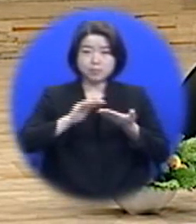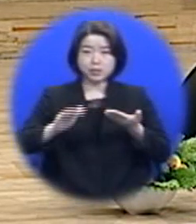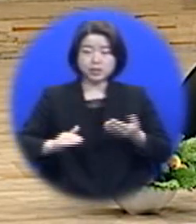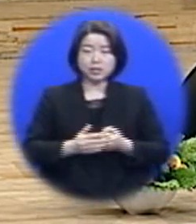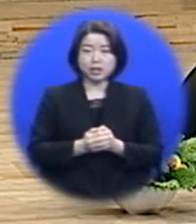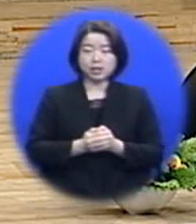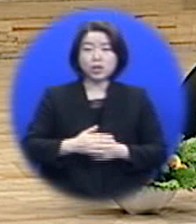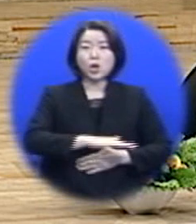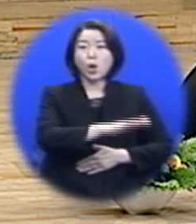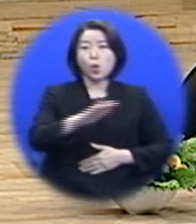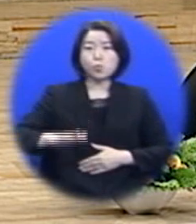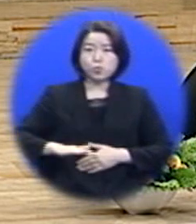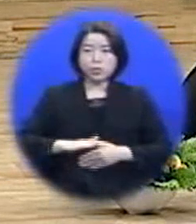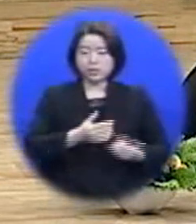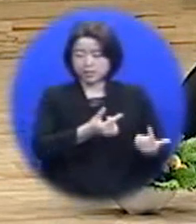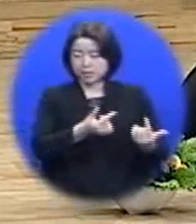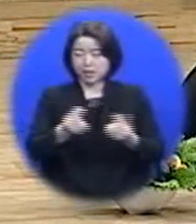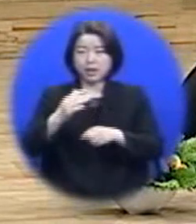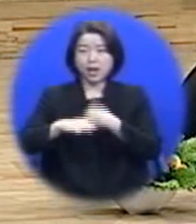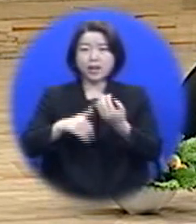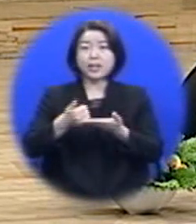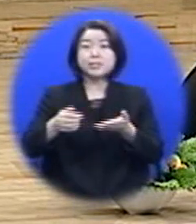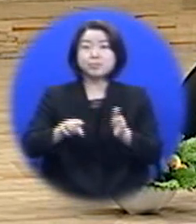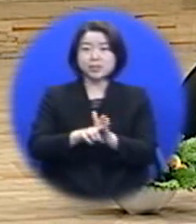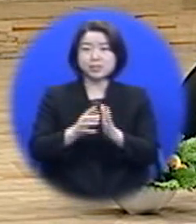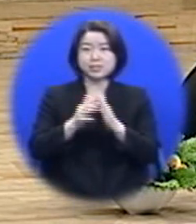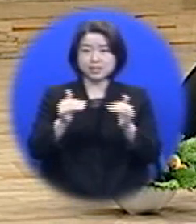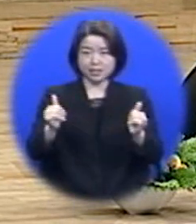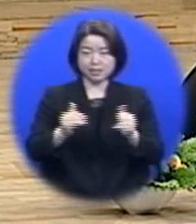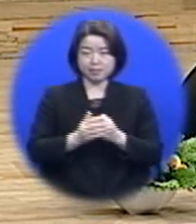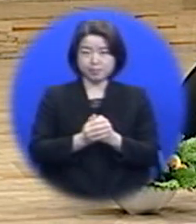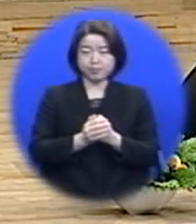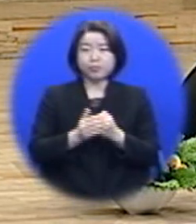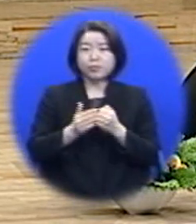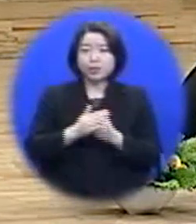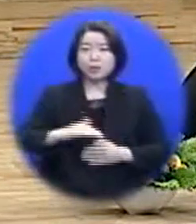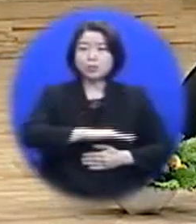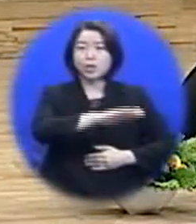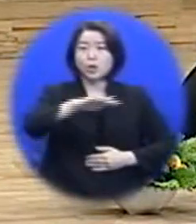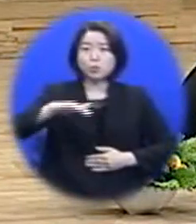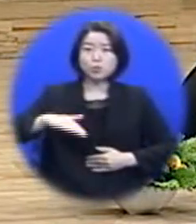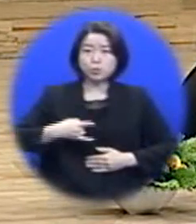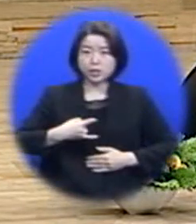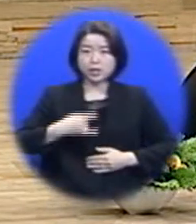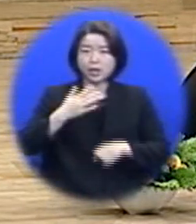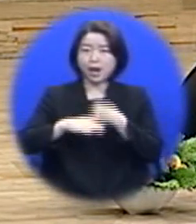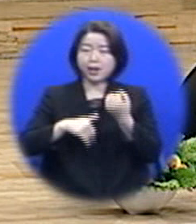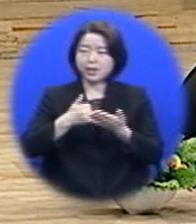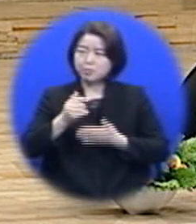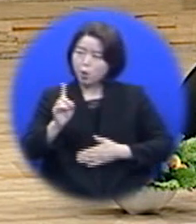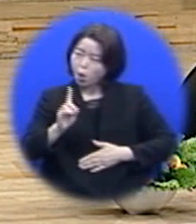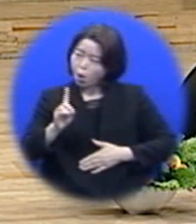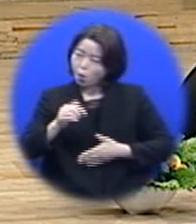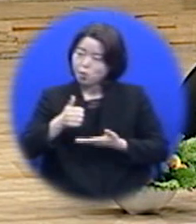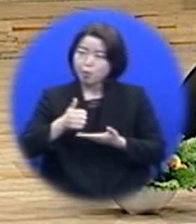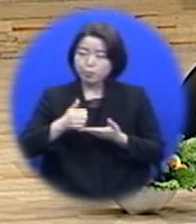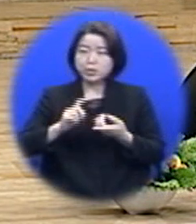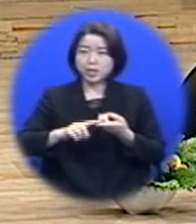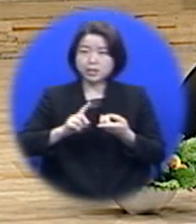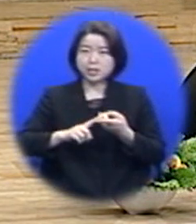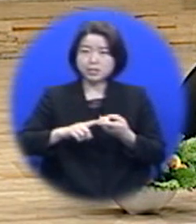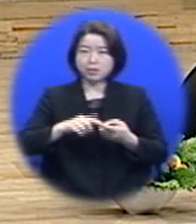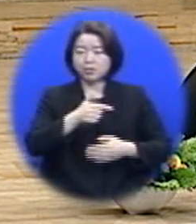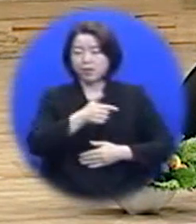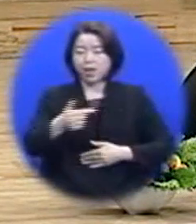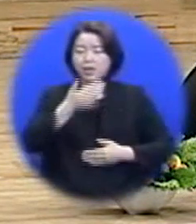우리는 다 하나님을 믿는 사람이잖아요 그에 하나님이 어떤 분이신가를 아는 것은 대단히